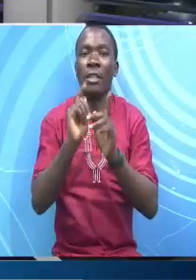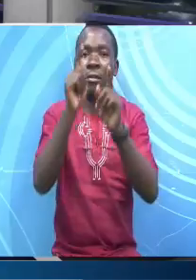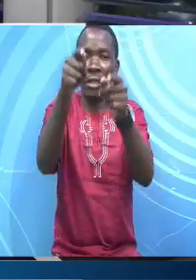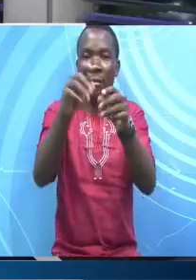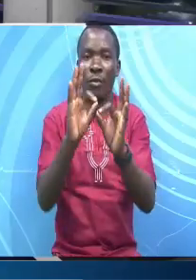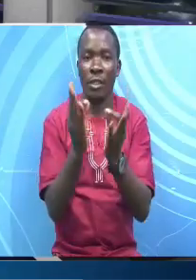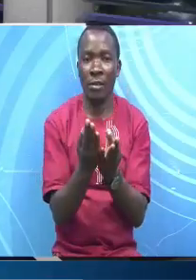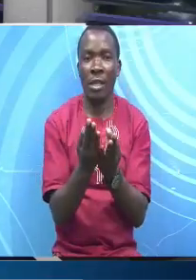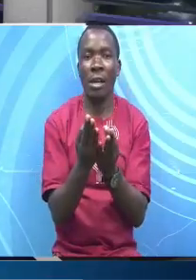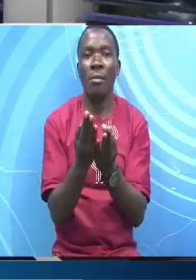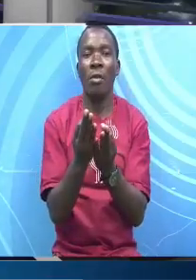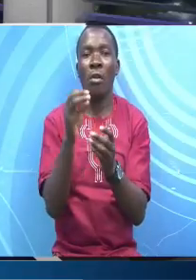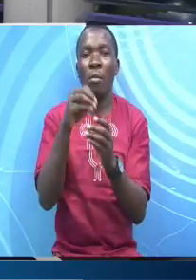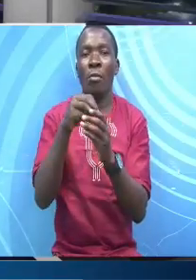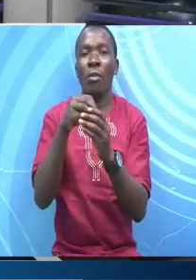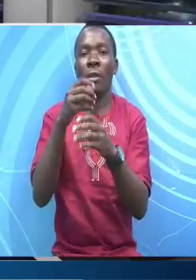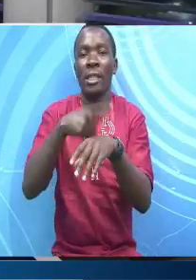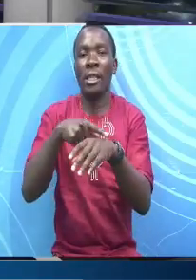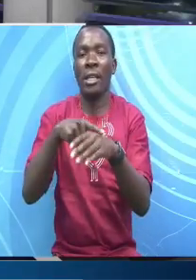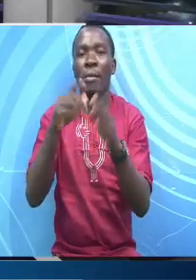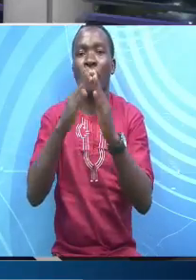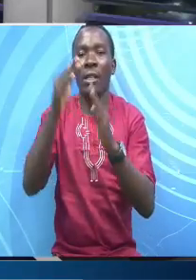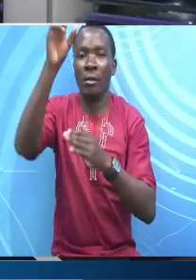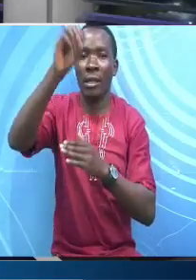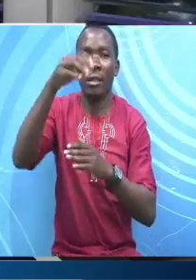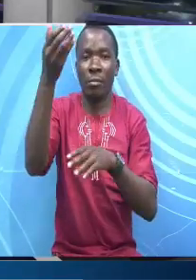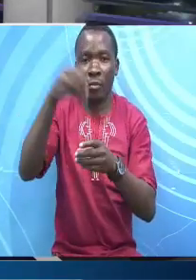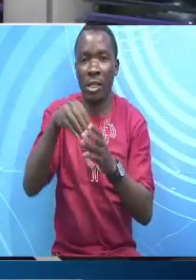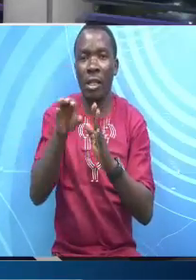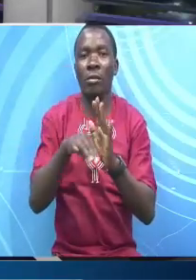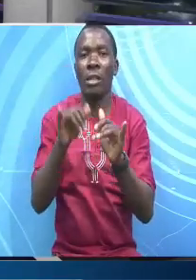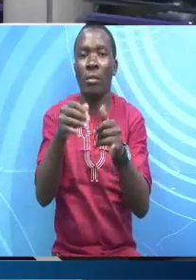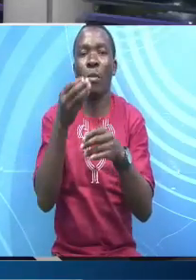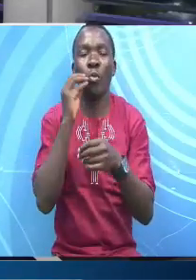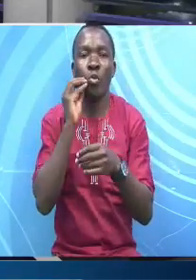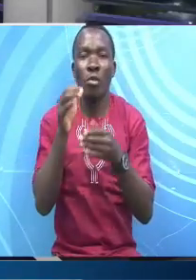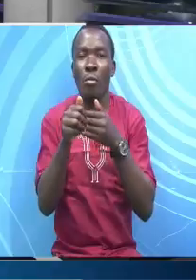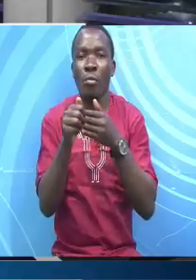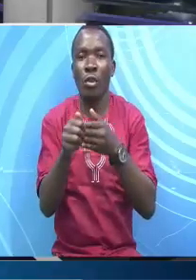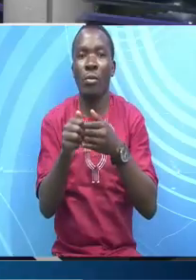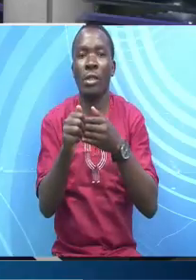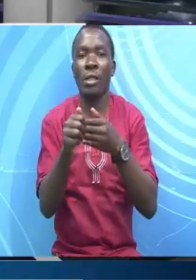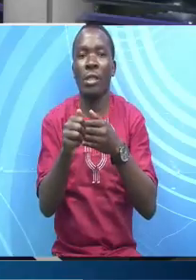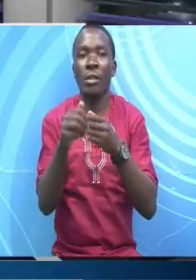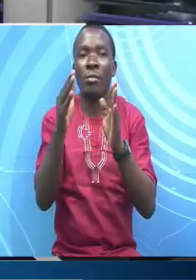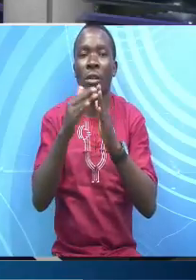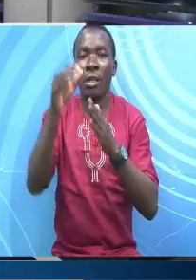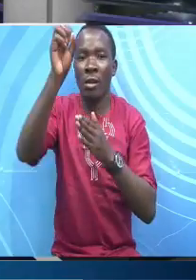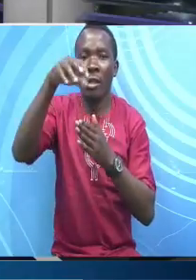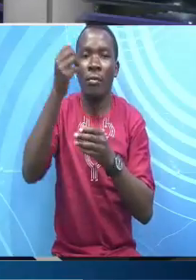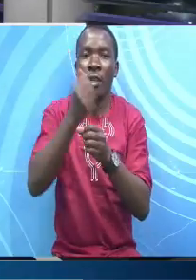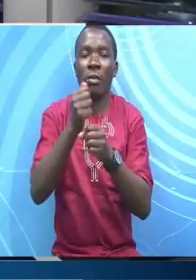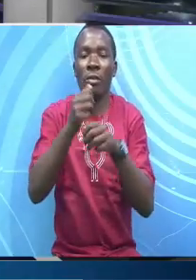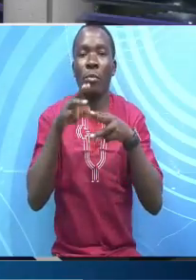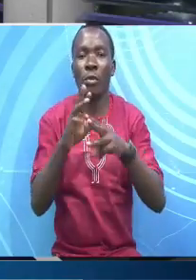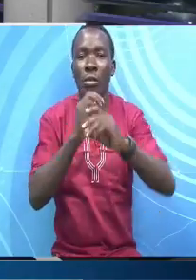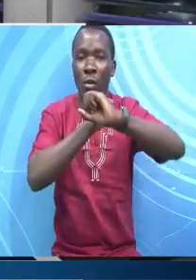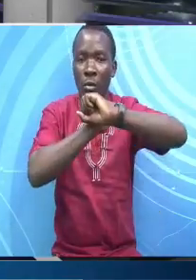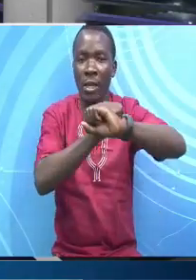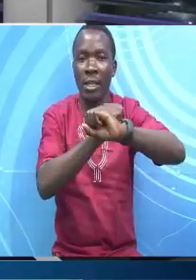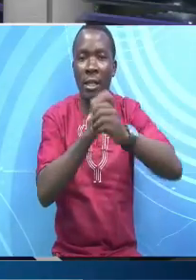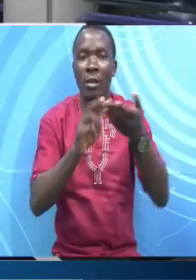mujyi wa Kigali washyizwe muri gahunda ya guma mu rugo. Umuyobozi w'umujyi wa Kigali yatangaje ko byakozwe mu rwego rwo kubarinda ko baca mu nzira zidakwiye